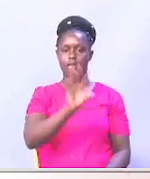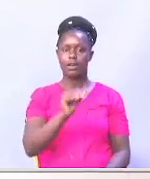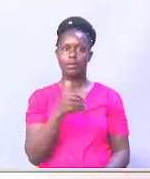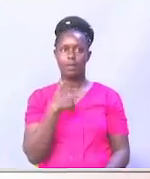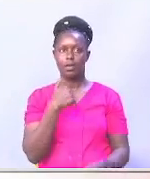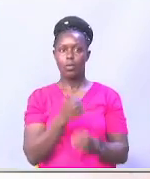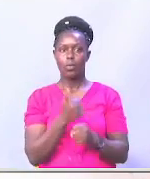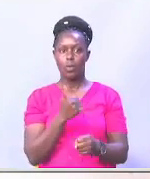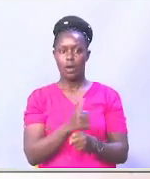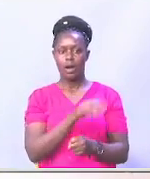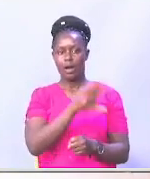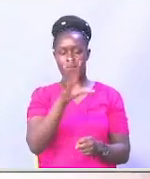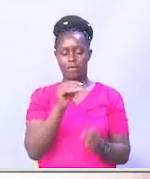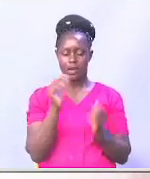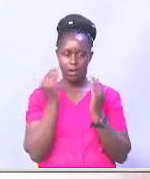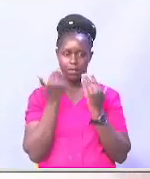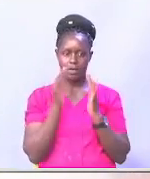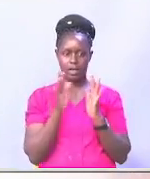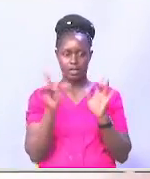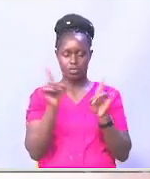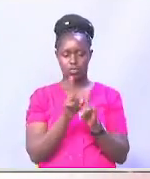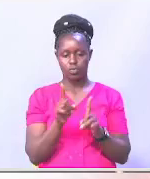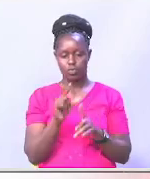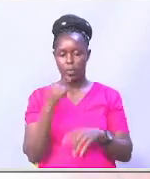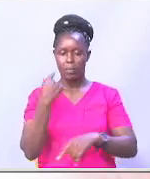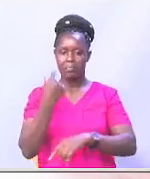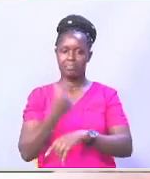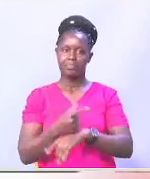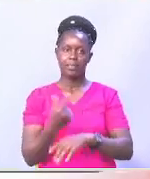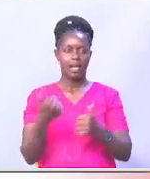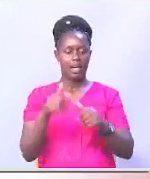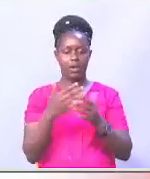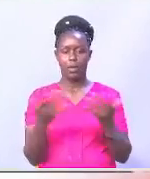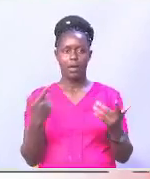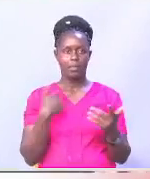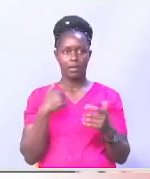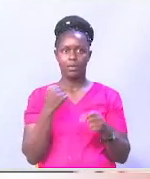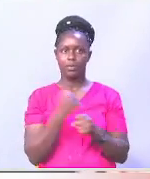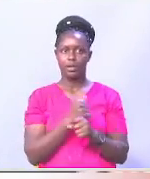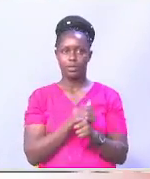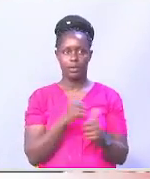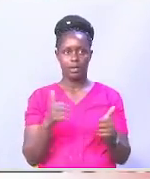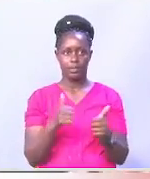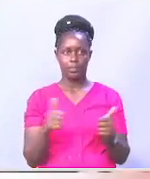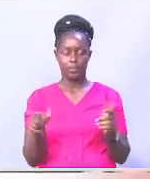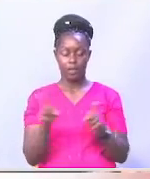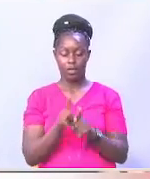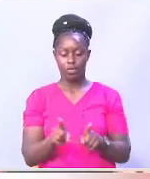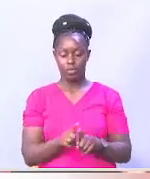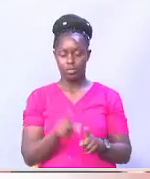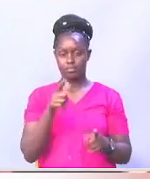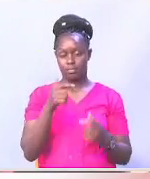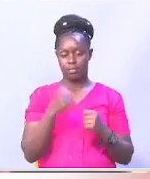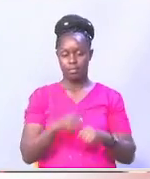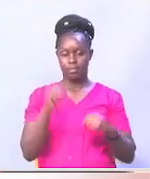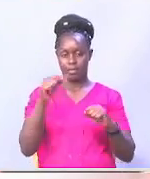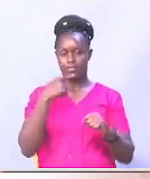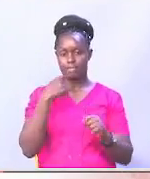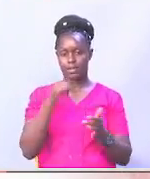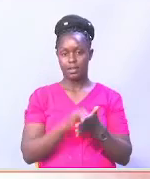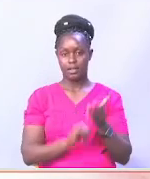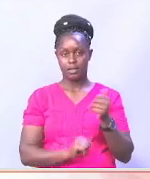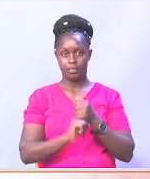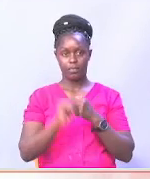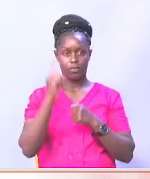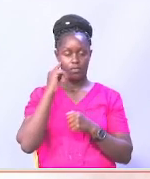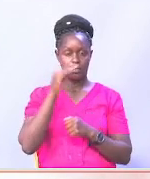za Afrika, Ghana, Botswana, Uganda, kila mahali. Meanwhile, the Laikipia County Board says his support for the ODM